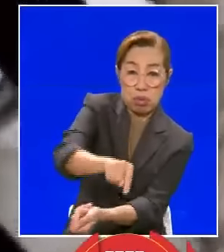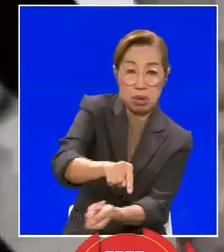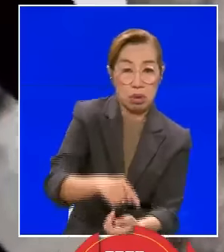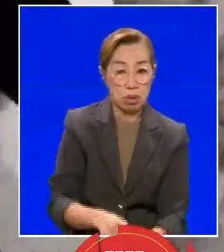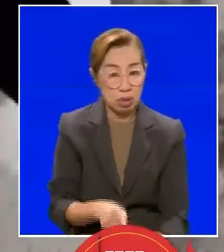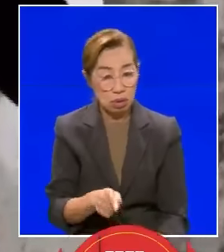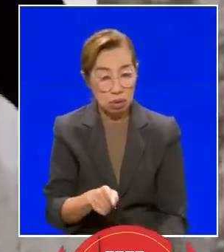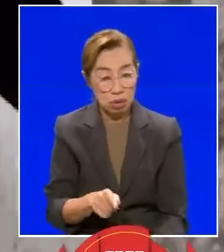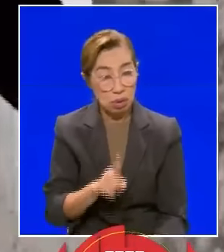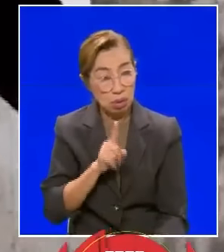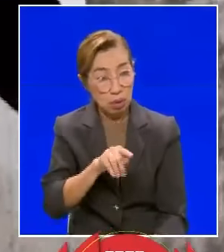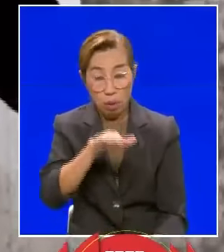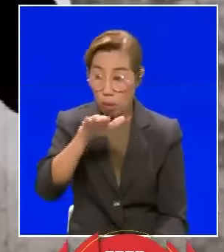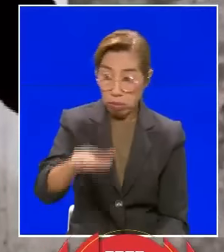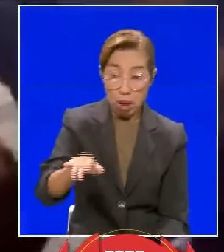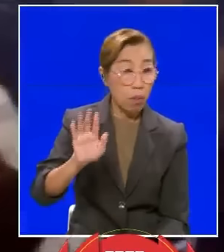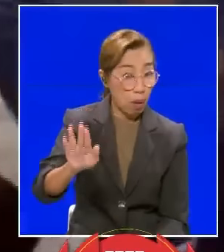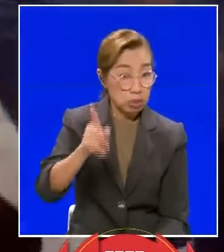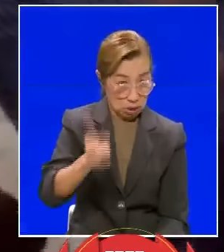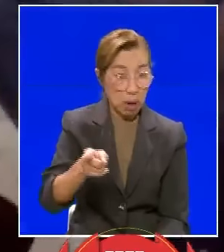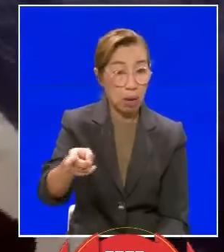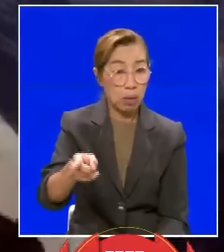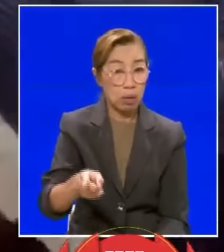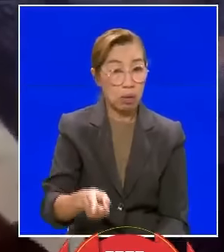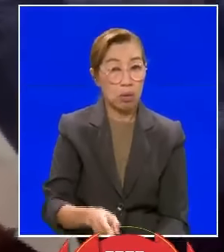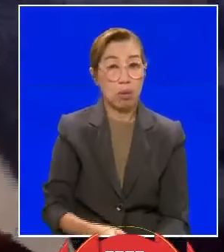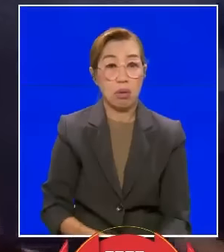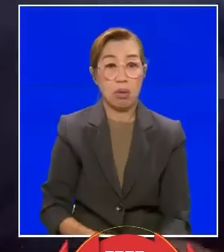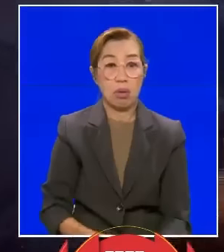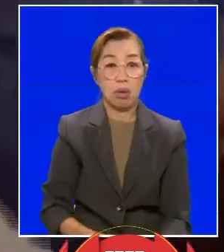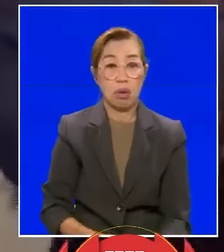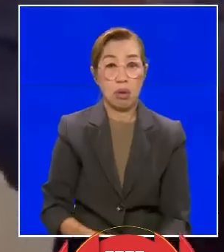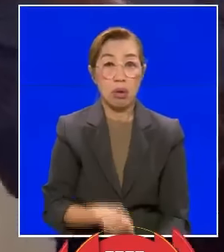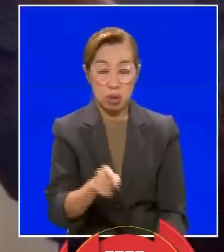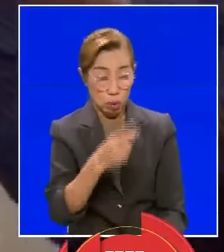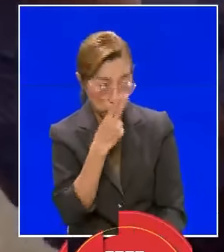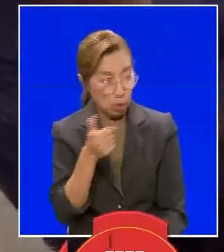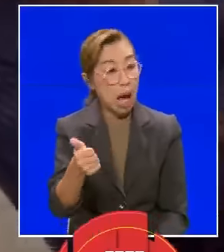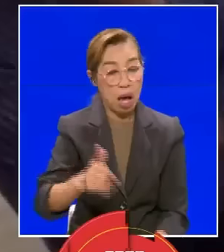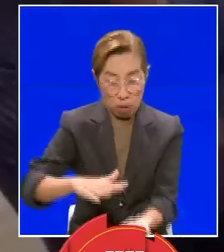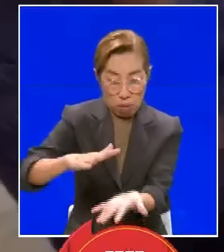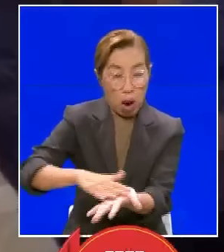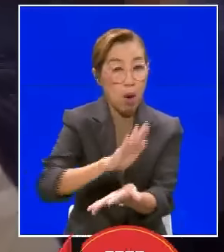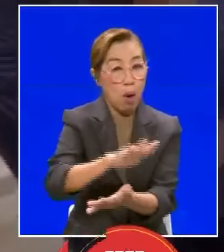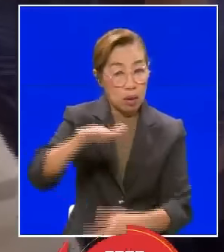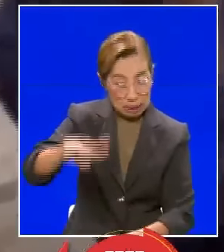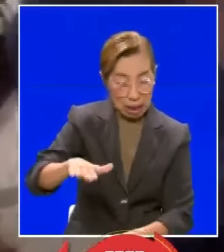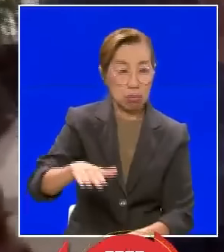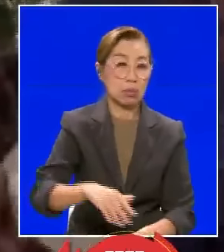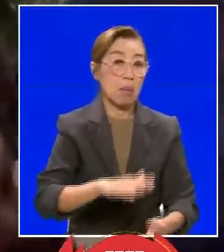ช่ของน้องจริงหรือเปล่า ใช่ค่ะ มันมีถ้ามันมีลายนิ้วมือน้องกับเจ้าหน้า